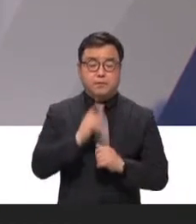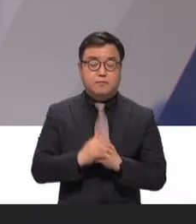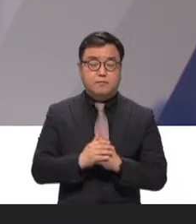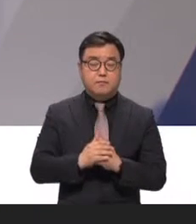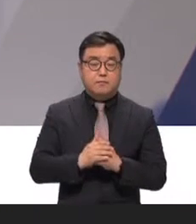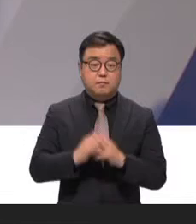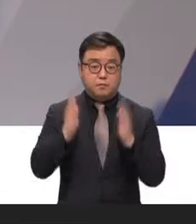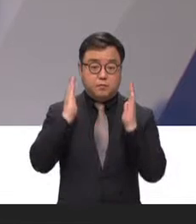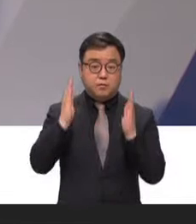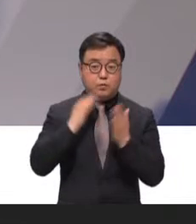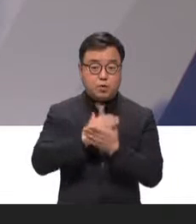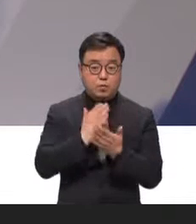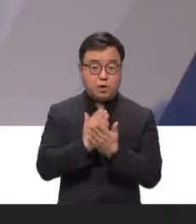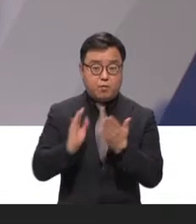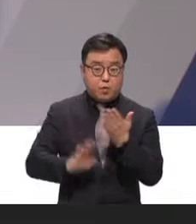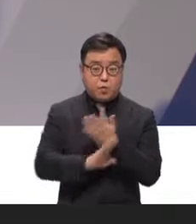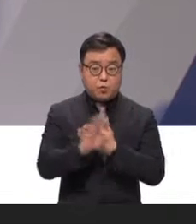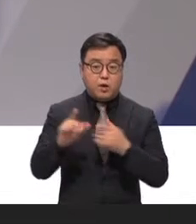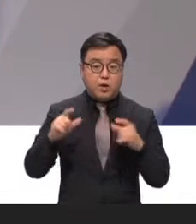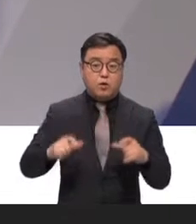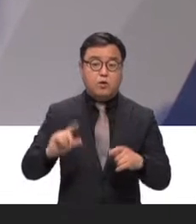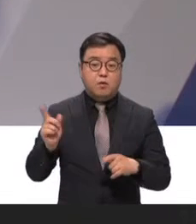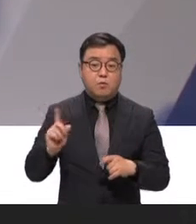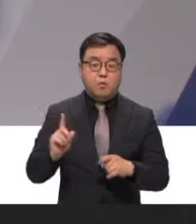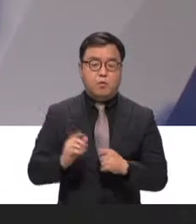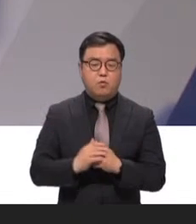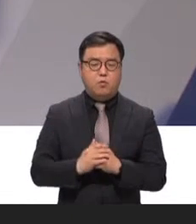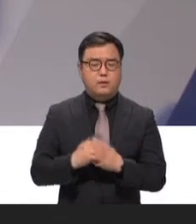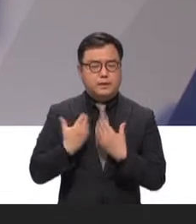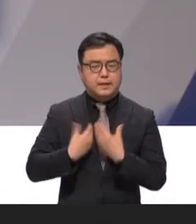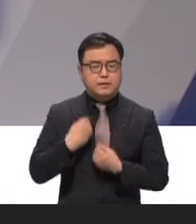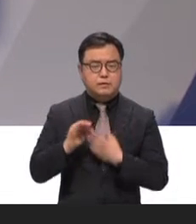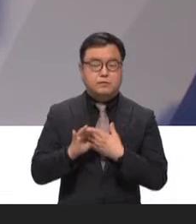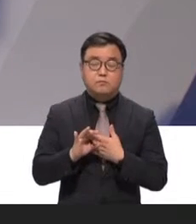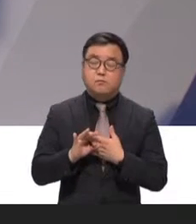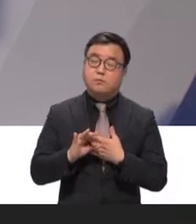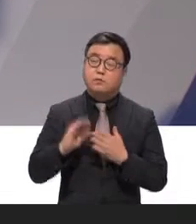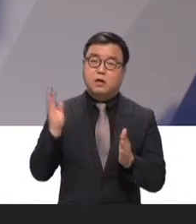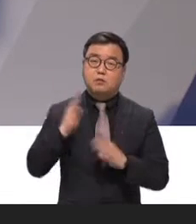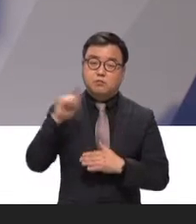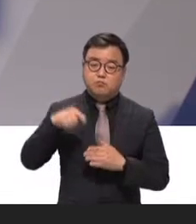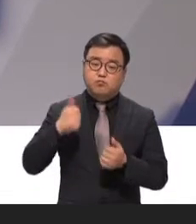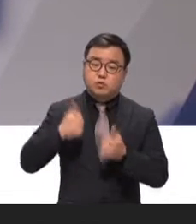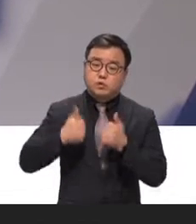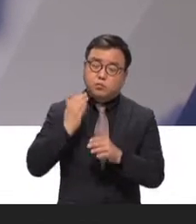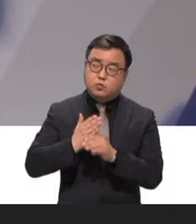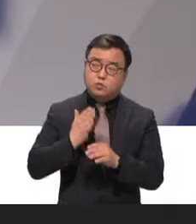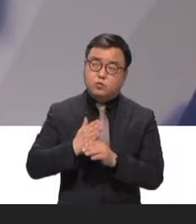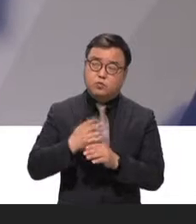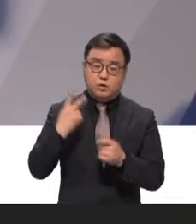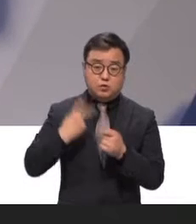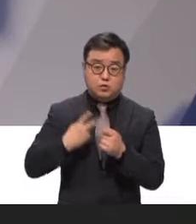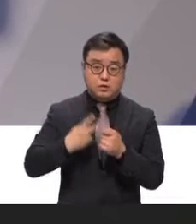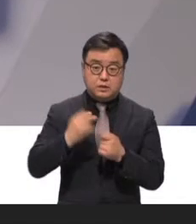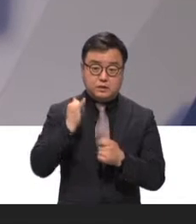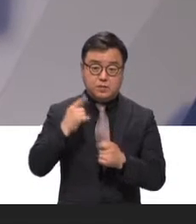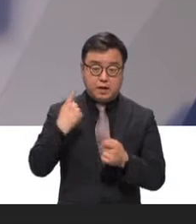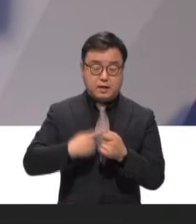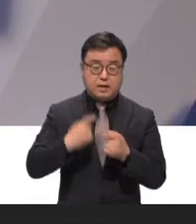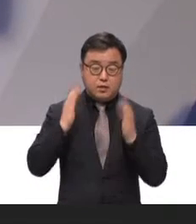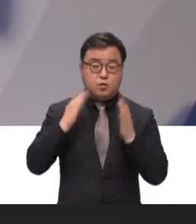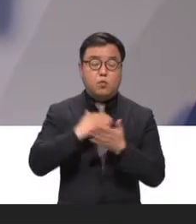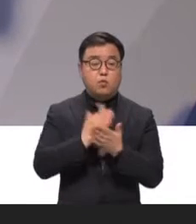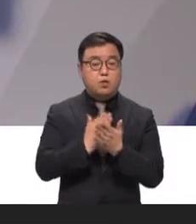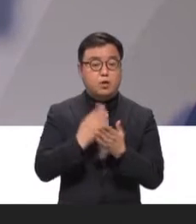이 비교과 영역이라는 것은 뭐냐면요. 그 학생부 종합전형에서 그 두 가지가 있는데요. 하나는 네. 교과, 하나는 비교과입니다.